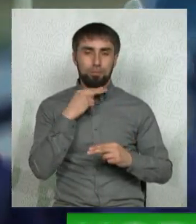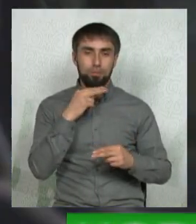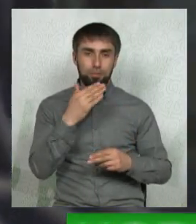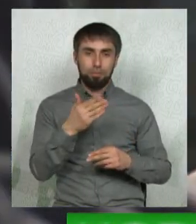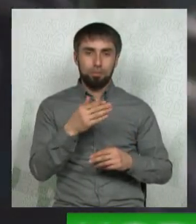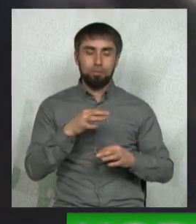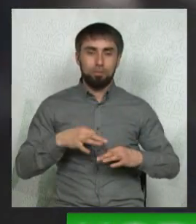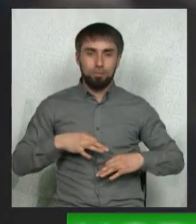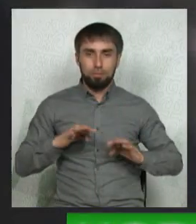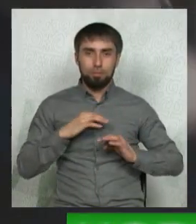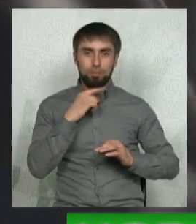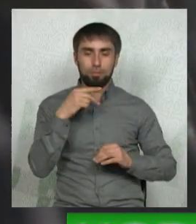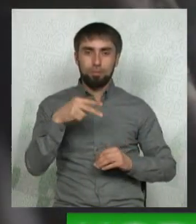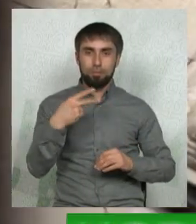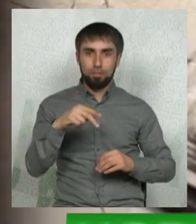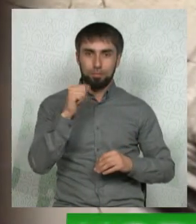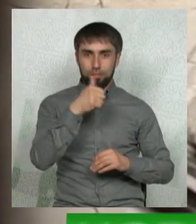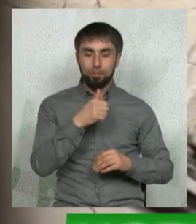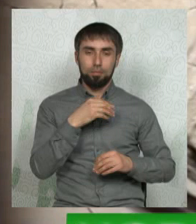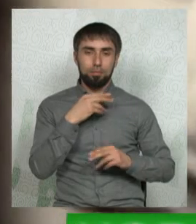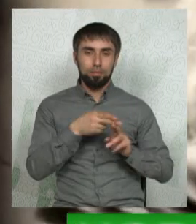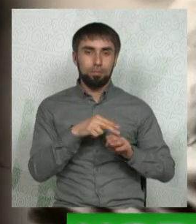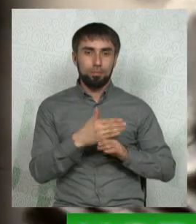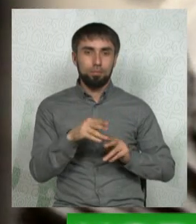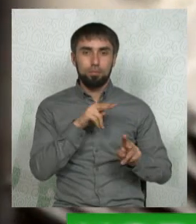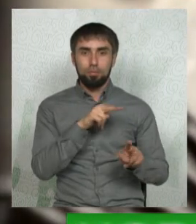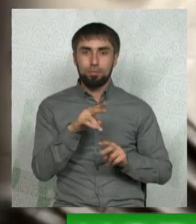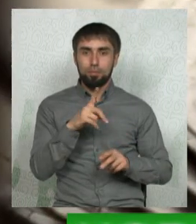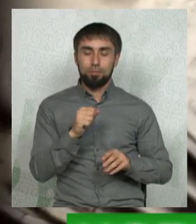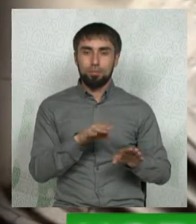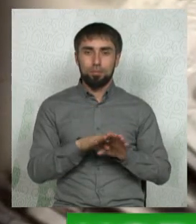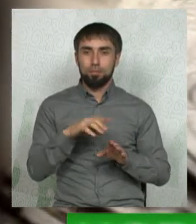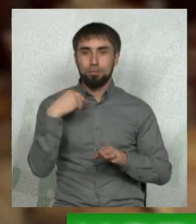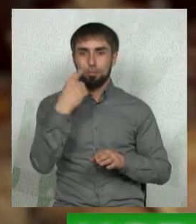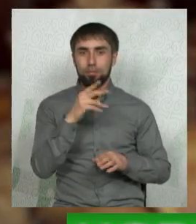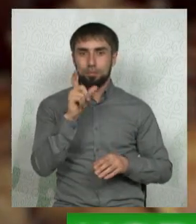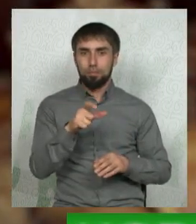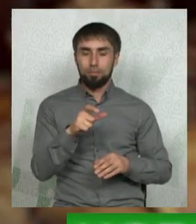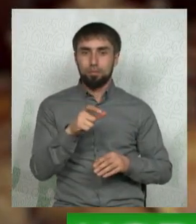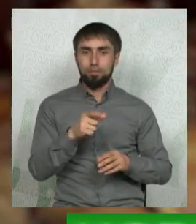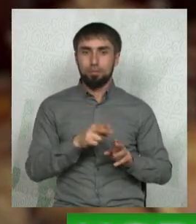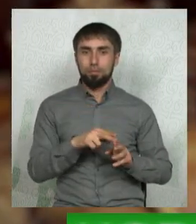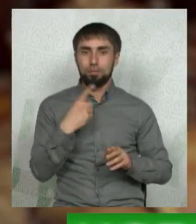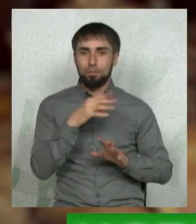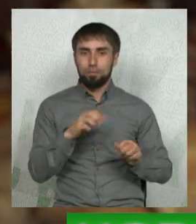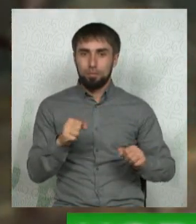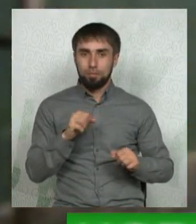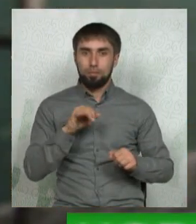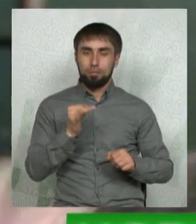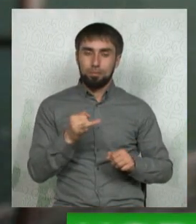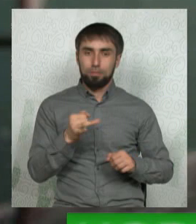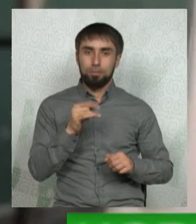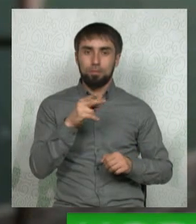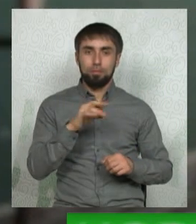органы прокуратуры Ингушетии в 2020-м уделяли вопросу контроля за соответствием лиц, замещающих государственные и муниципальные должности, и